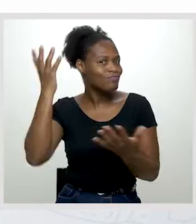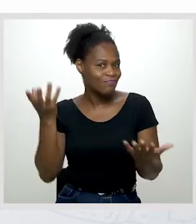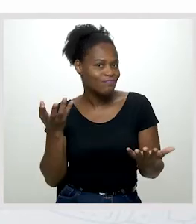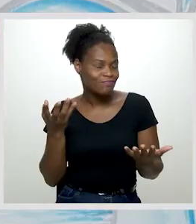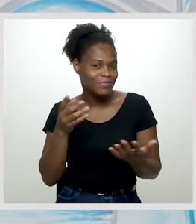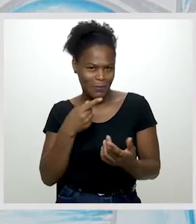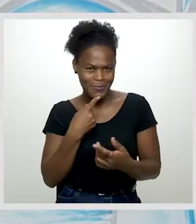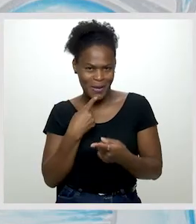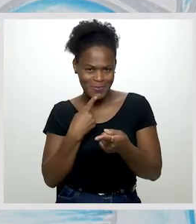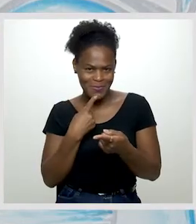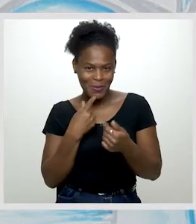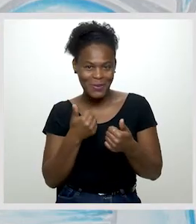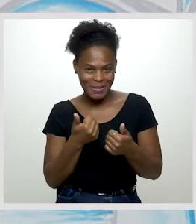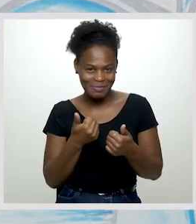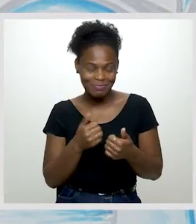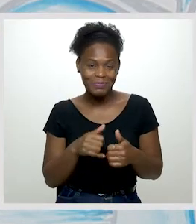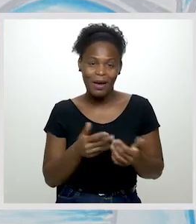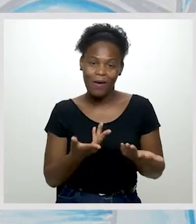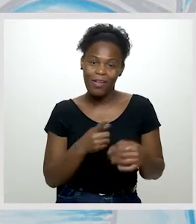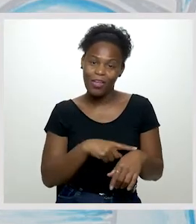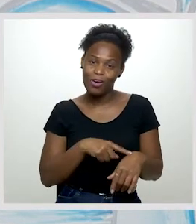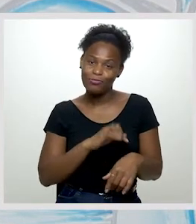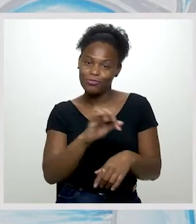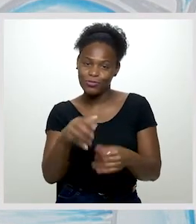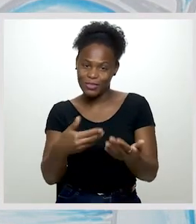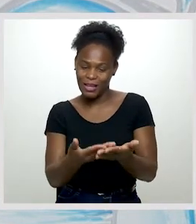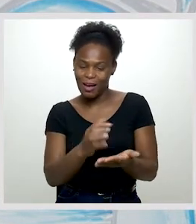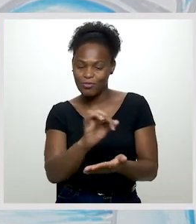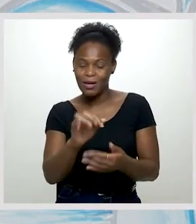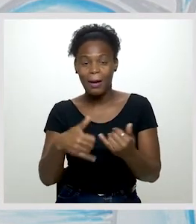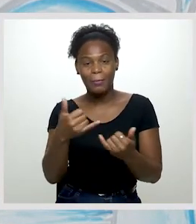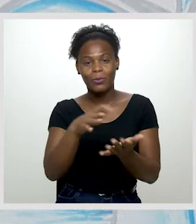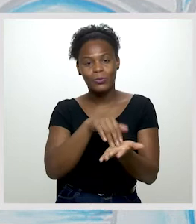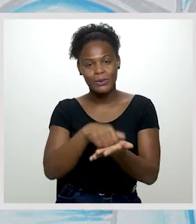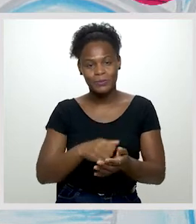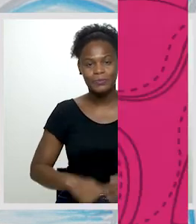comprenez? Oui? Je vous laisse un peu de temps et après on corrige.